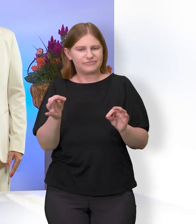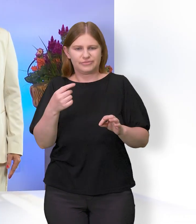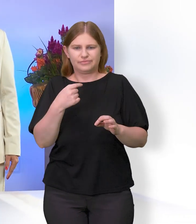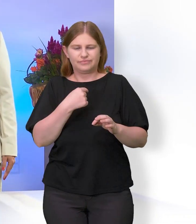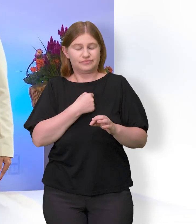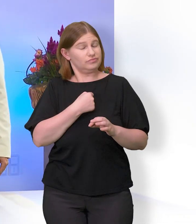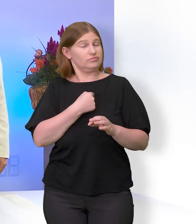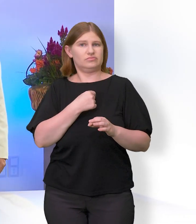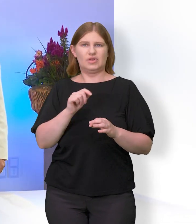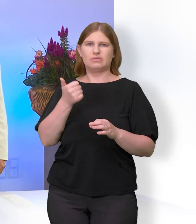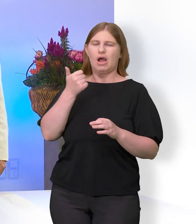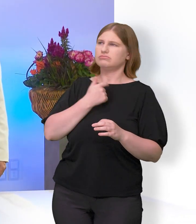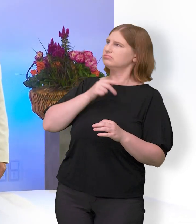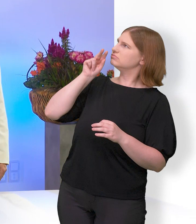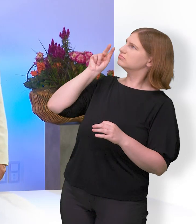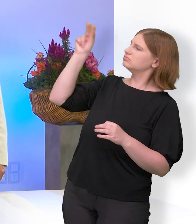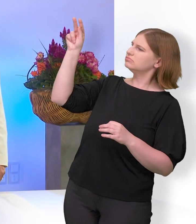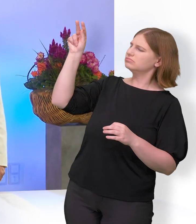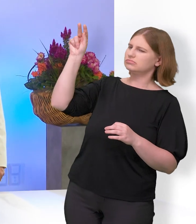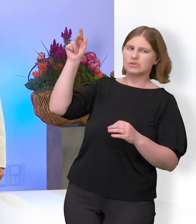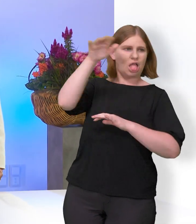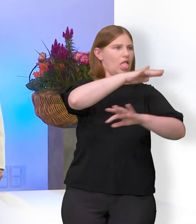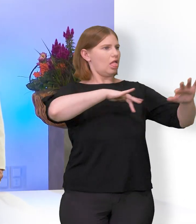auf ihn erstmal Ruhe.